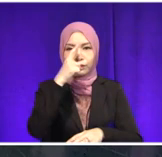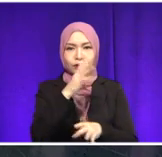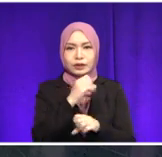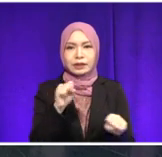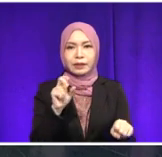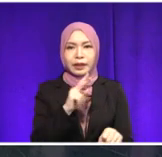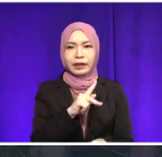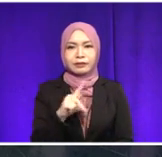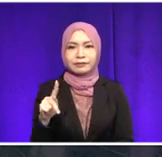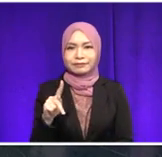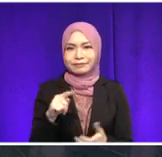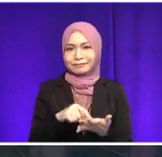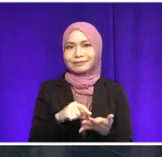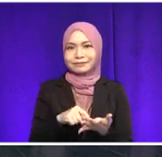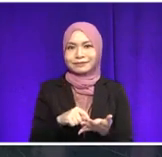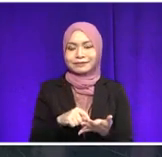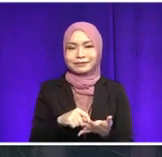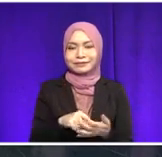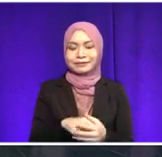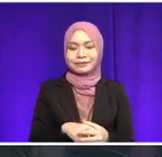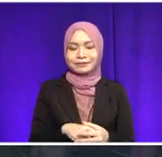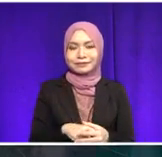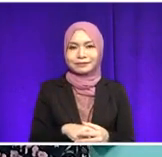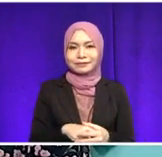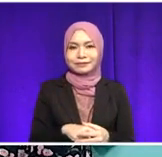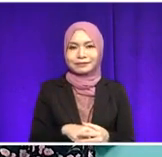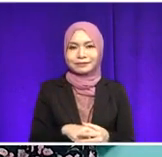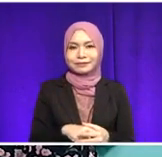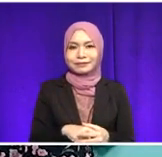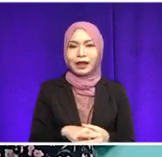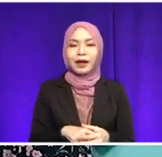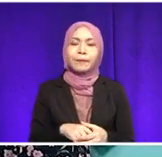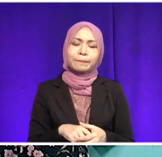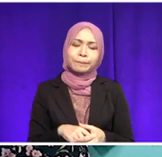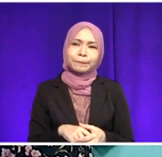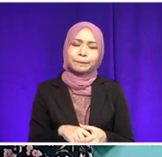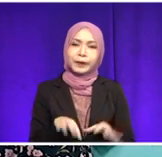soalan tuh boleh dijawab dengan tadi lah Bile perbincangan awal dapat kita